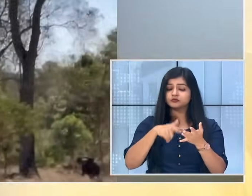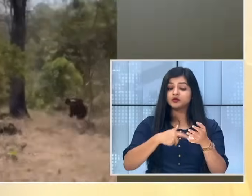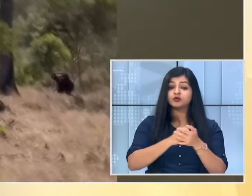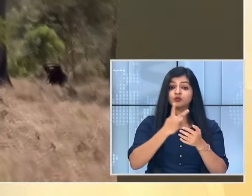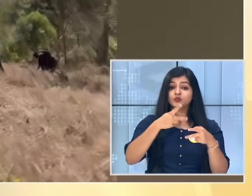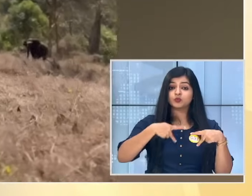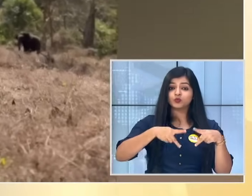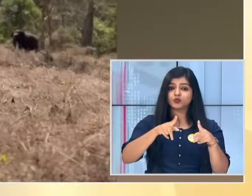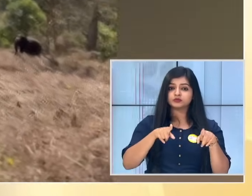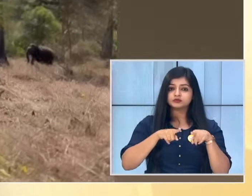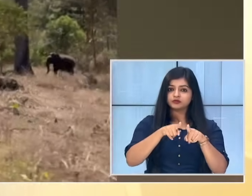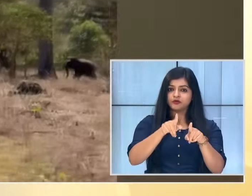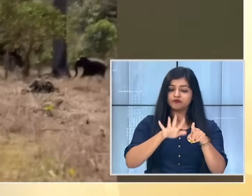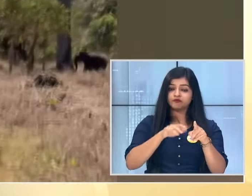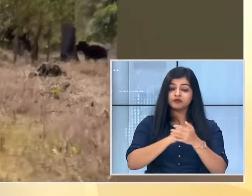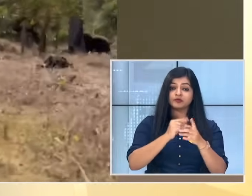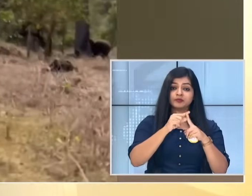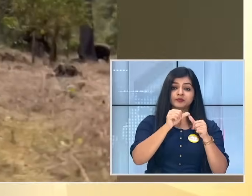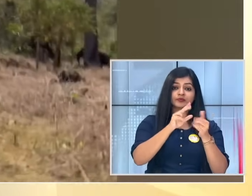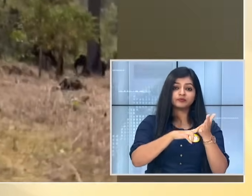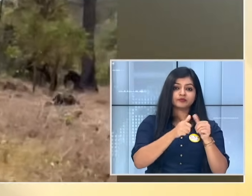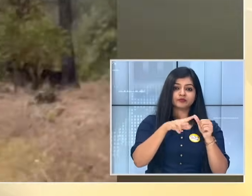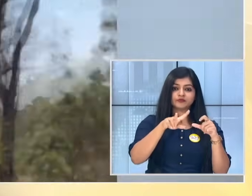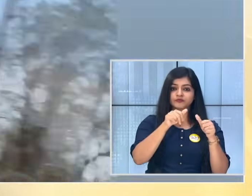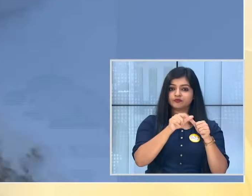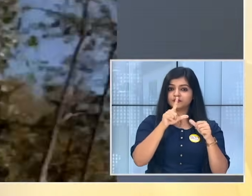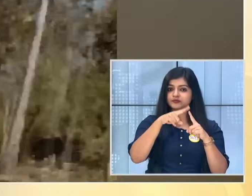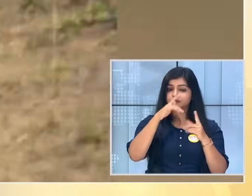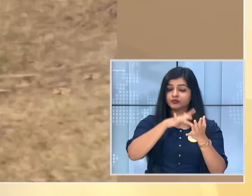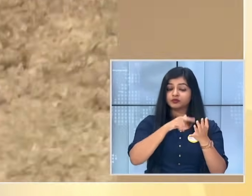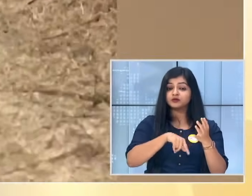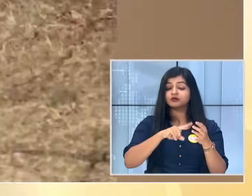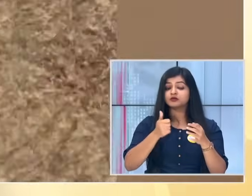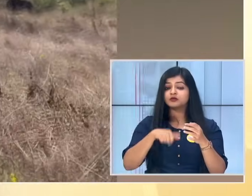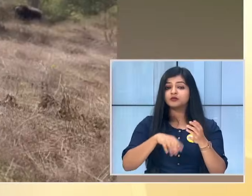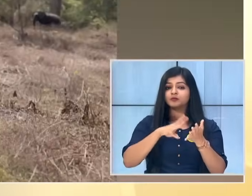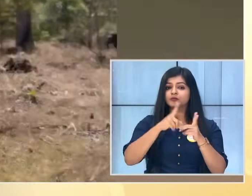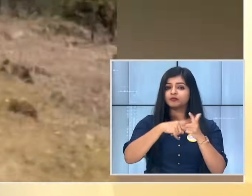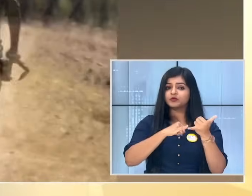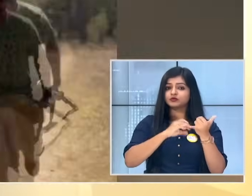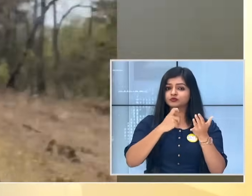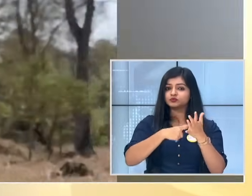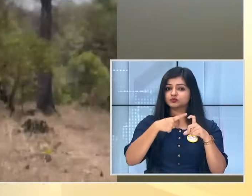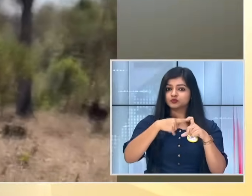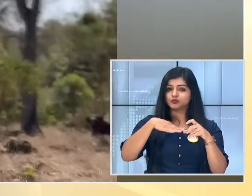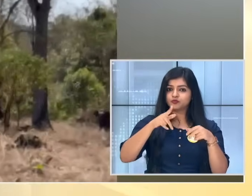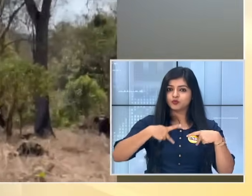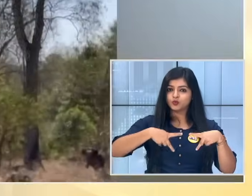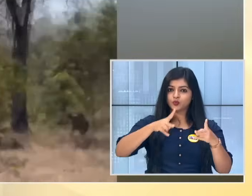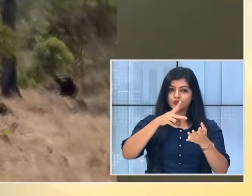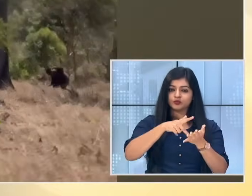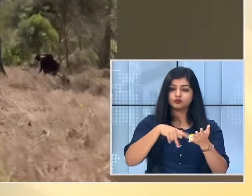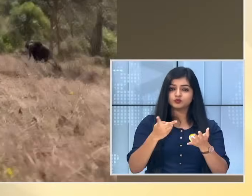കാട്ടിക്കുളത്തുനിന്ന് സമാന്തരമായി പോകുന്നുണ്ട്. ഒന്ന് പനവല്ലി വഴി തിരുനെല്ലിയിലേക്ക്, മറ്റൊന്ന് തിരുനെല്ലിയിലേക്കും മൈസൂരുവിലേക്കും കുട്ടയിലേക്കും പോകുന്ന ഞാനിപ്പോൾ നിൽക്കുന്ന ഈ